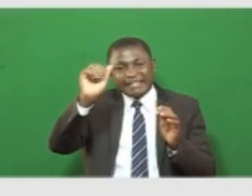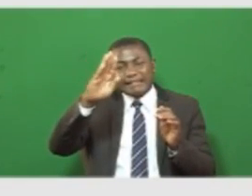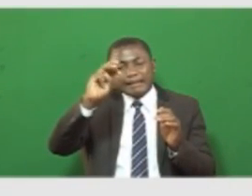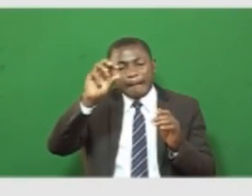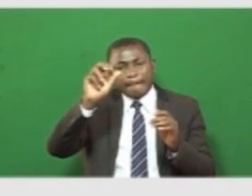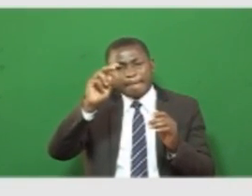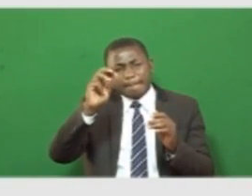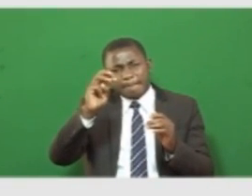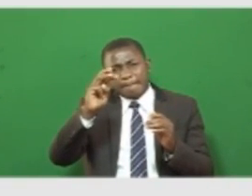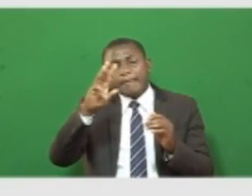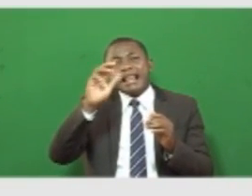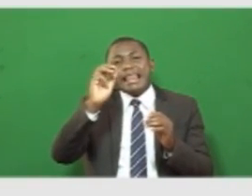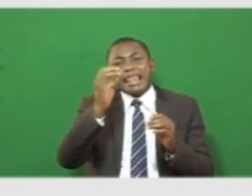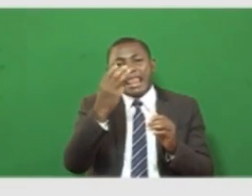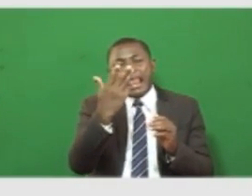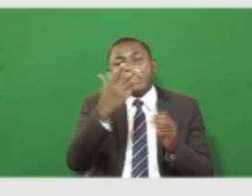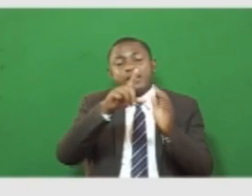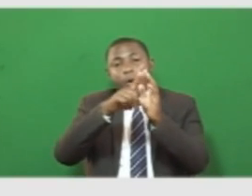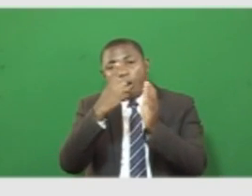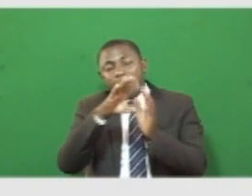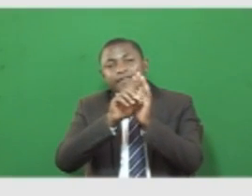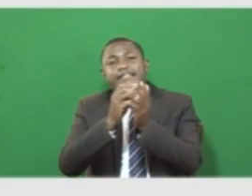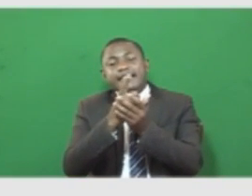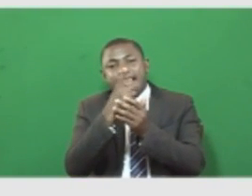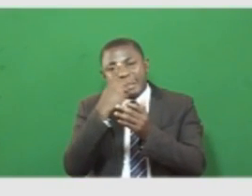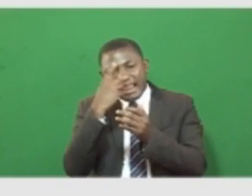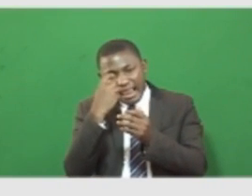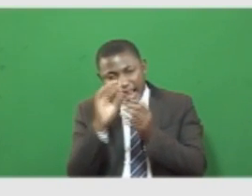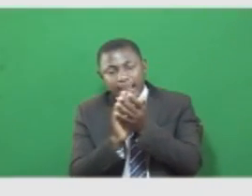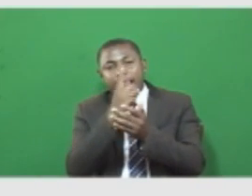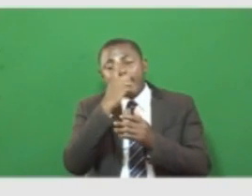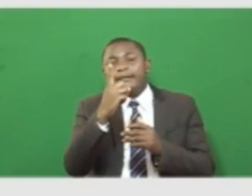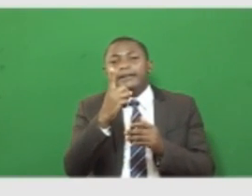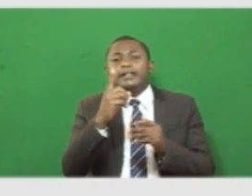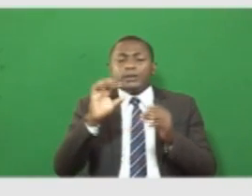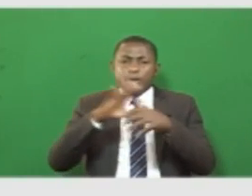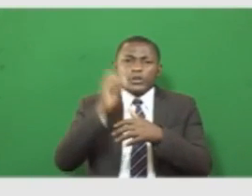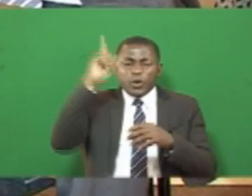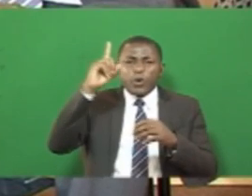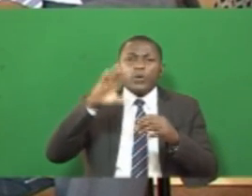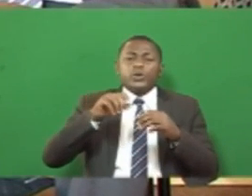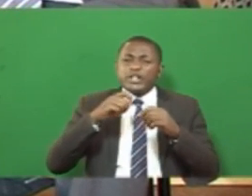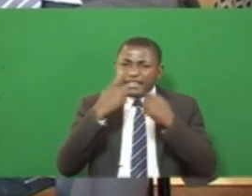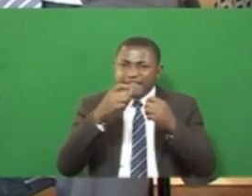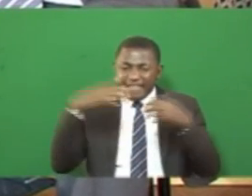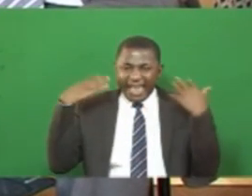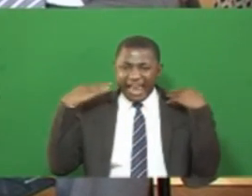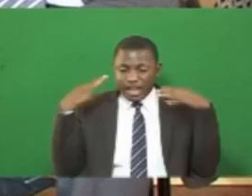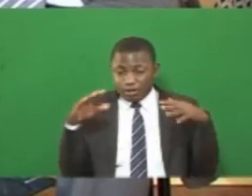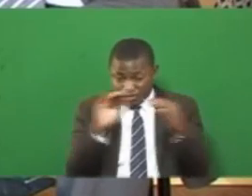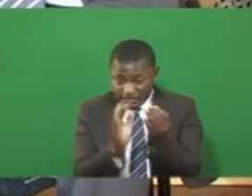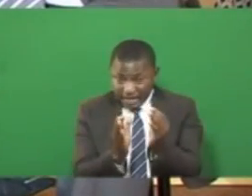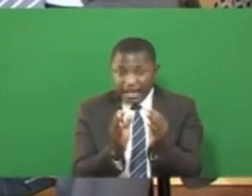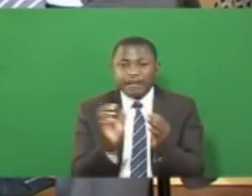Ehe. Nekuti acharayira vatumwa vake pamusoro pako kuti vakuchengete panzira dzako dzose. Saka ndo